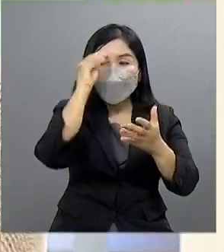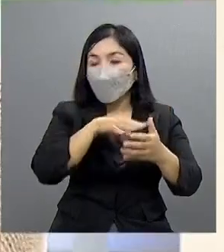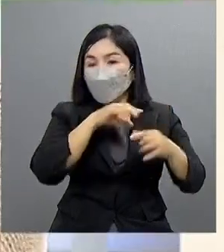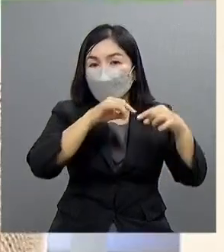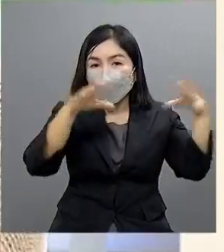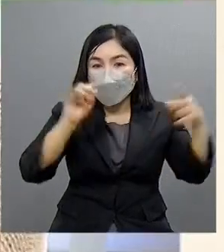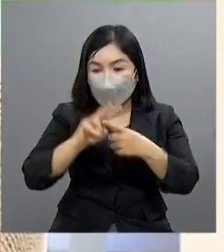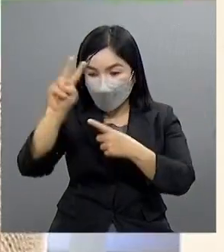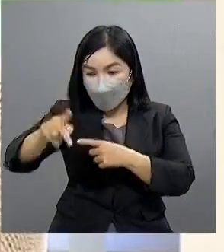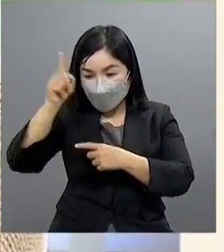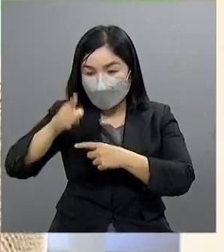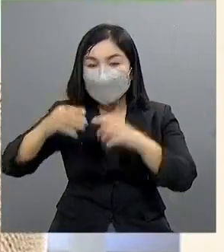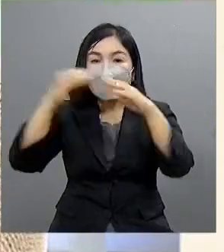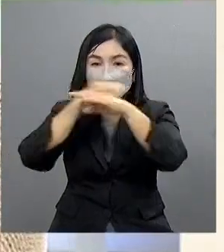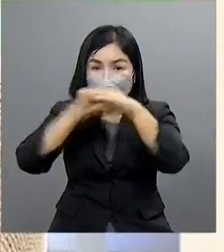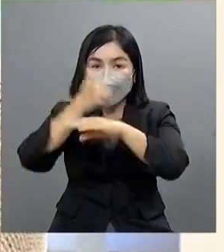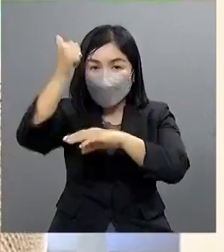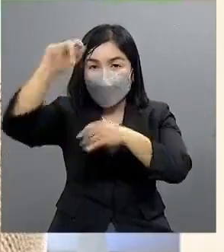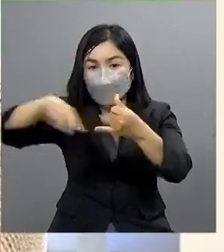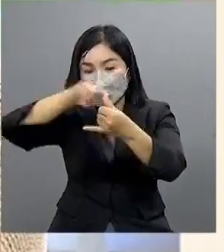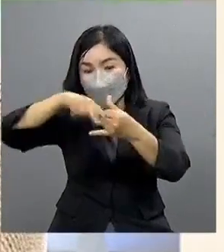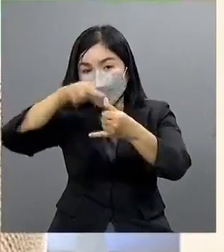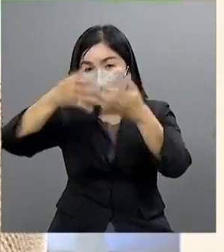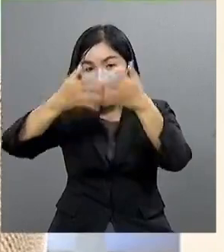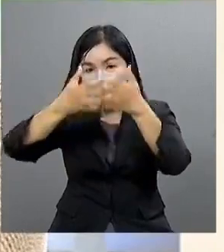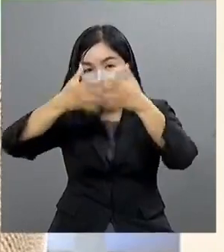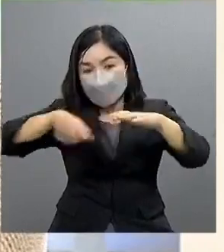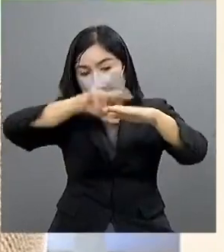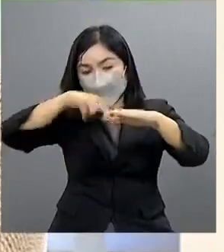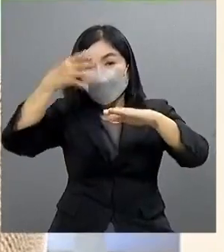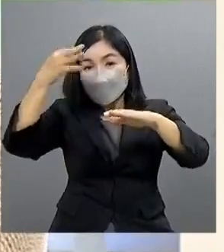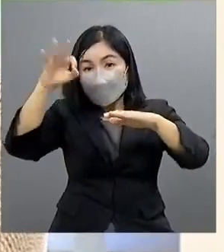องเนี่ยเรื่องของการตรวจสอบสภาพรถนะคะเป็นกิจกรรมที่เขาทำกันต่อเนื่องมาโดยตลอดอยู่แล้ว มากันที่